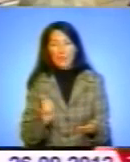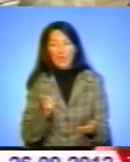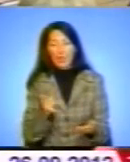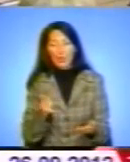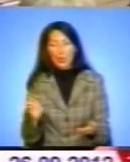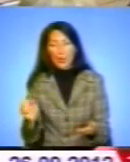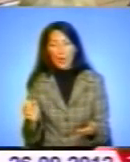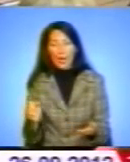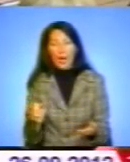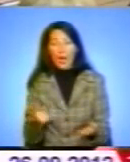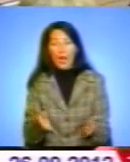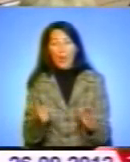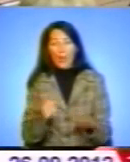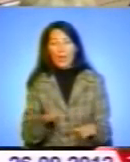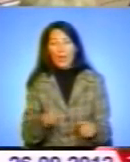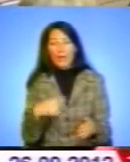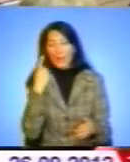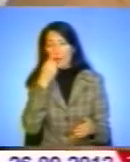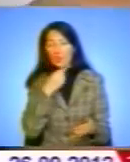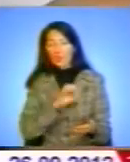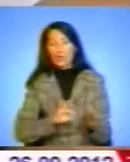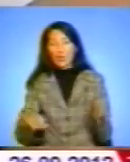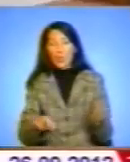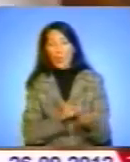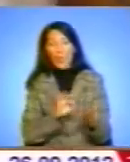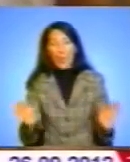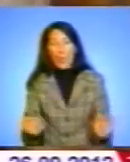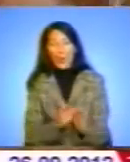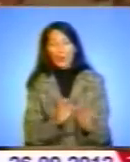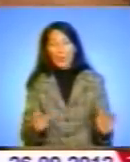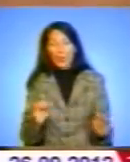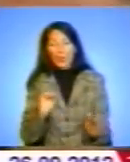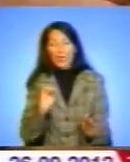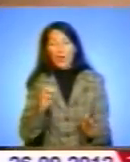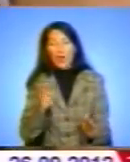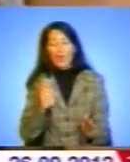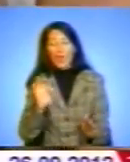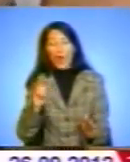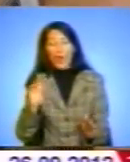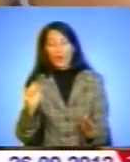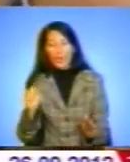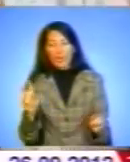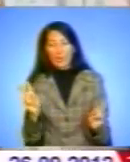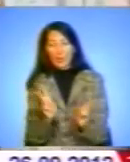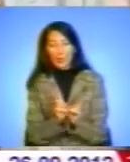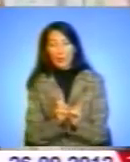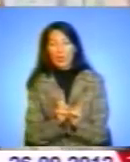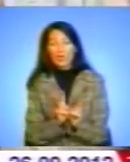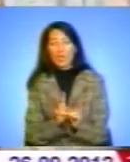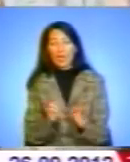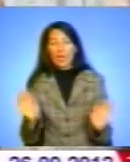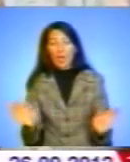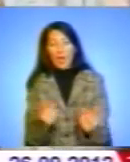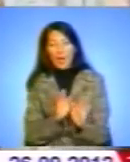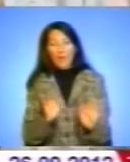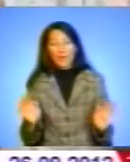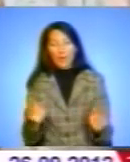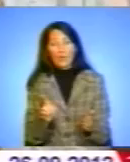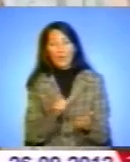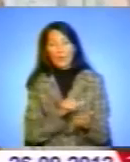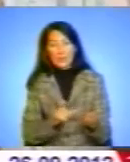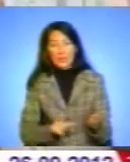на власну музику тернопільський композитор Ігор Вовчак. Тож на зустрічі із задоволенням виконав ці пісні. Все життя